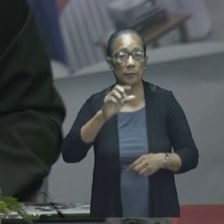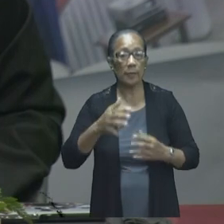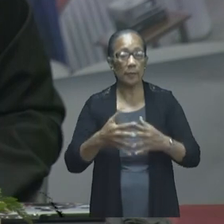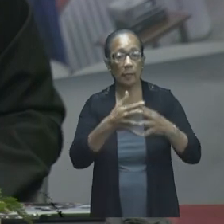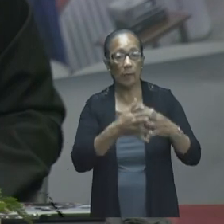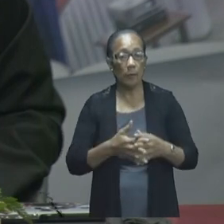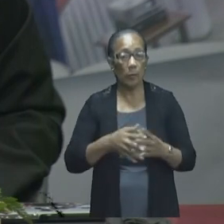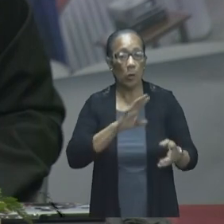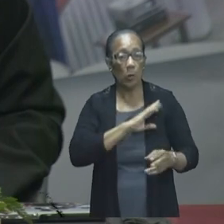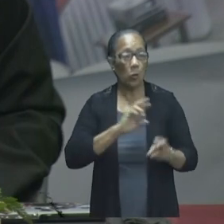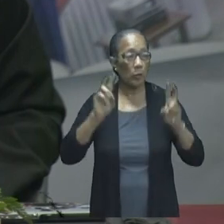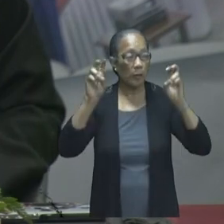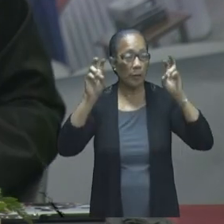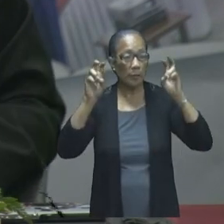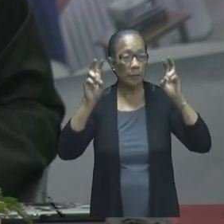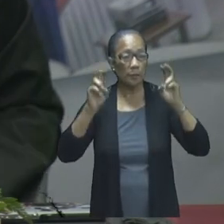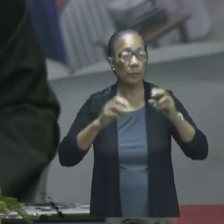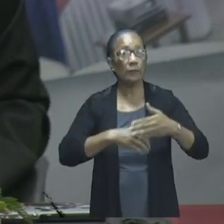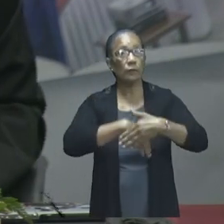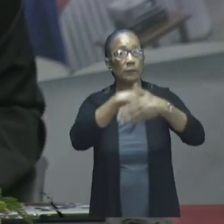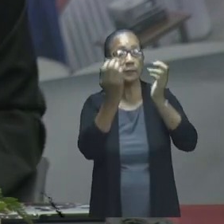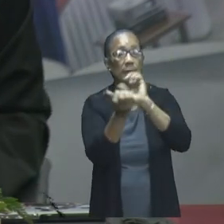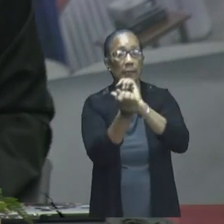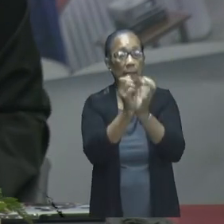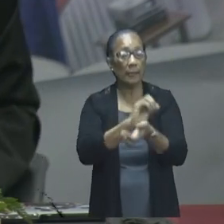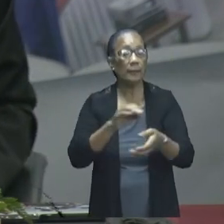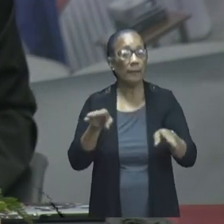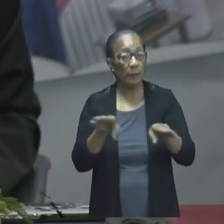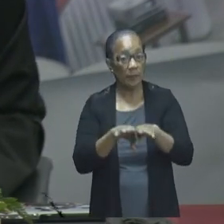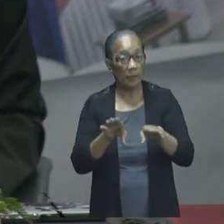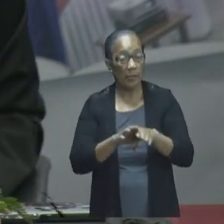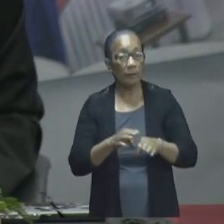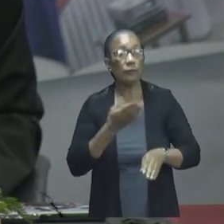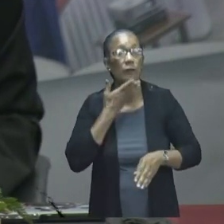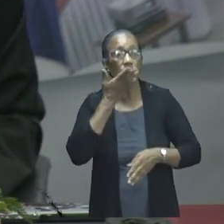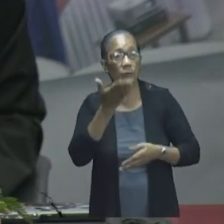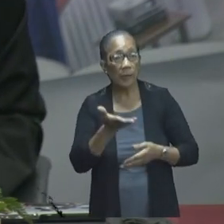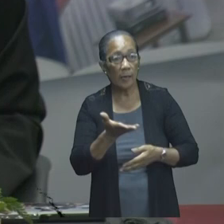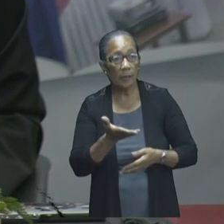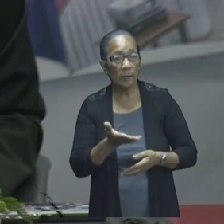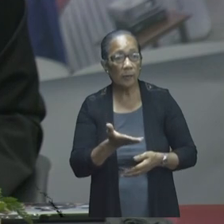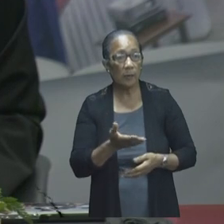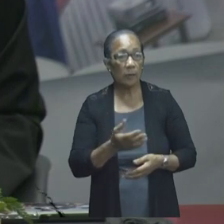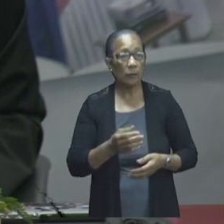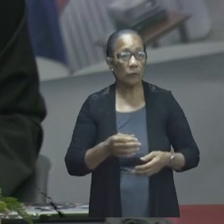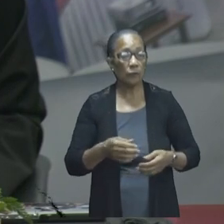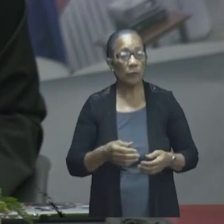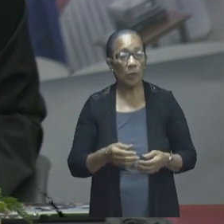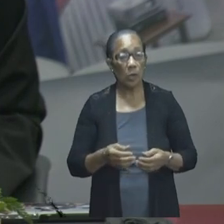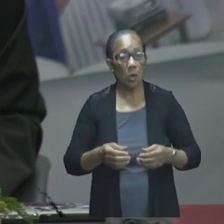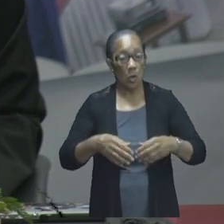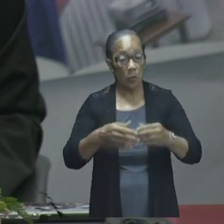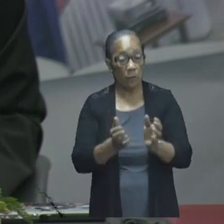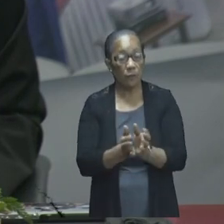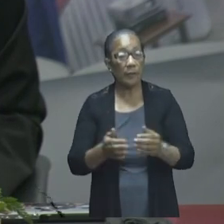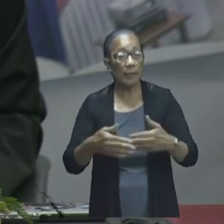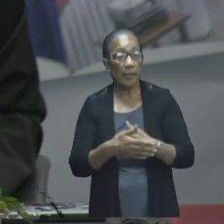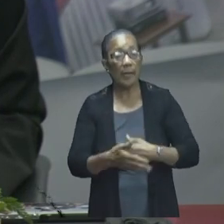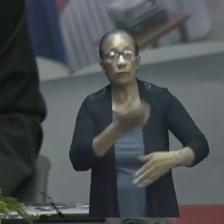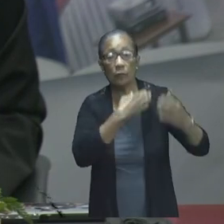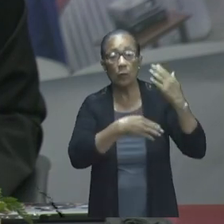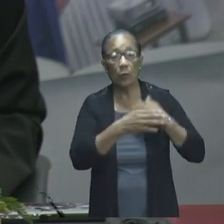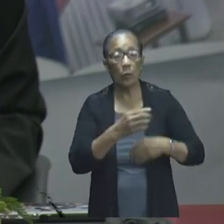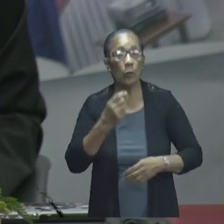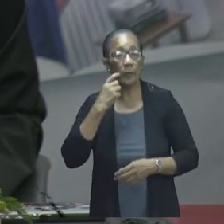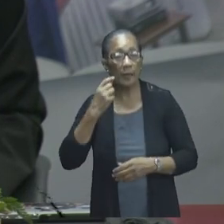issues die te maken hebben met kleine financing dezelfde voor haar die net gesteld is dat die conferentie is geweest de afgelopen dagen